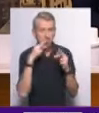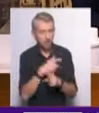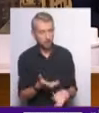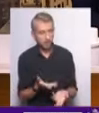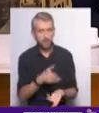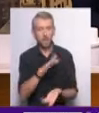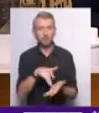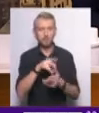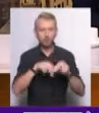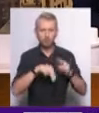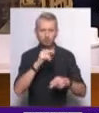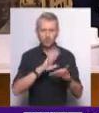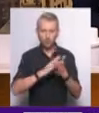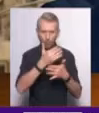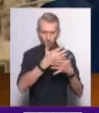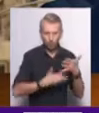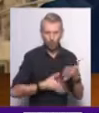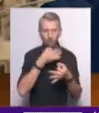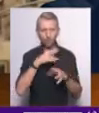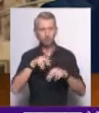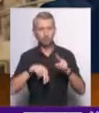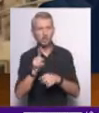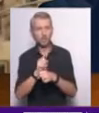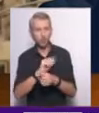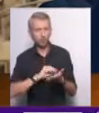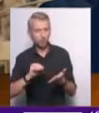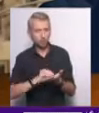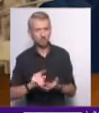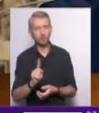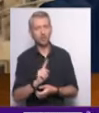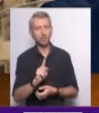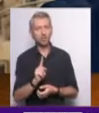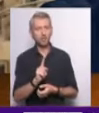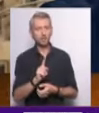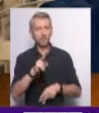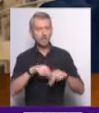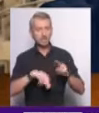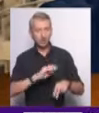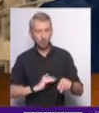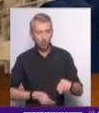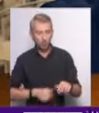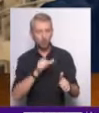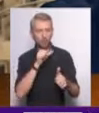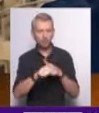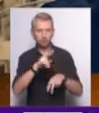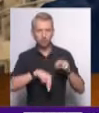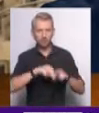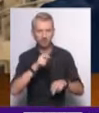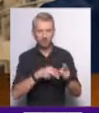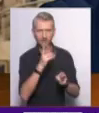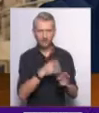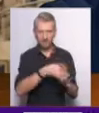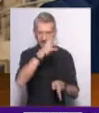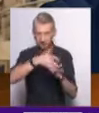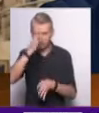В містобудівних умовах, в будь-яких будівельних нормах прописується, що забудовник, окрім будівництва квартир,